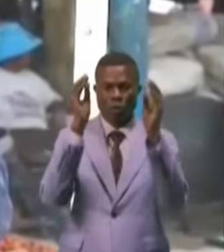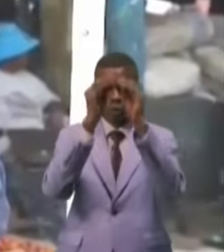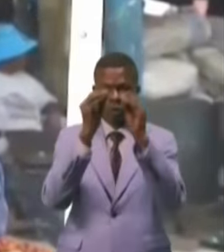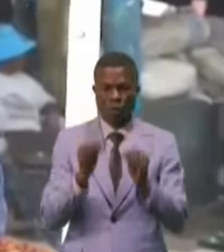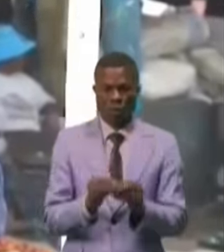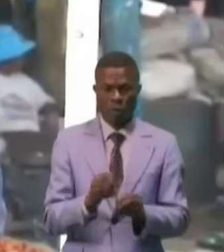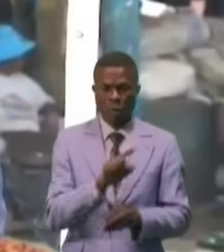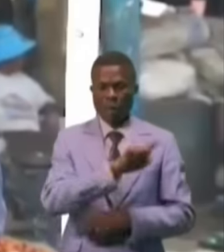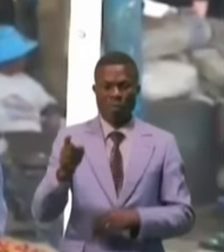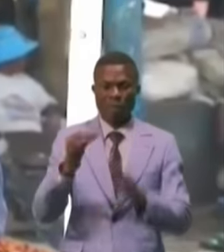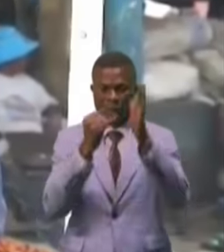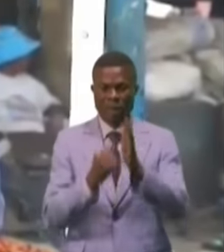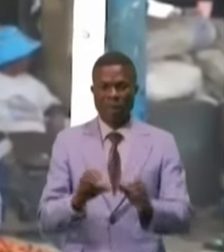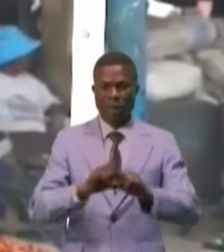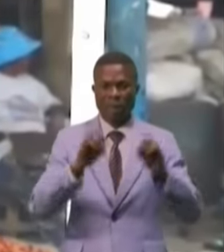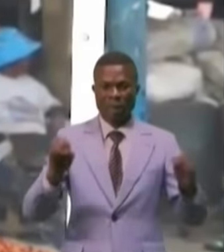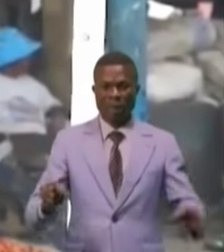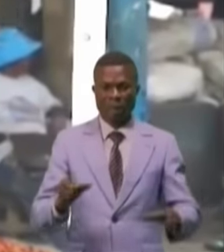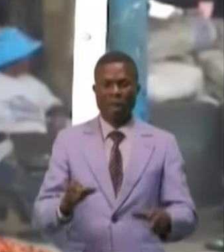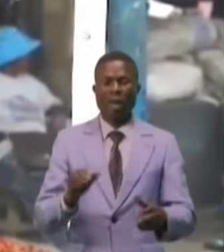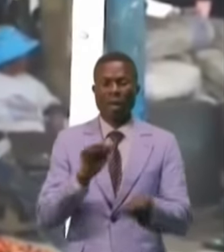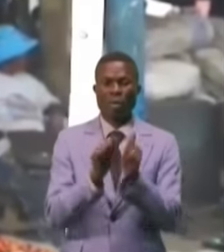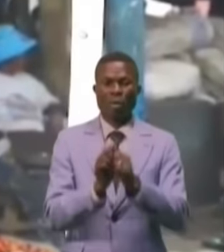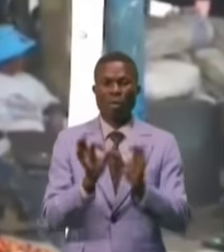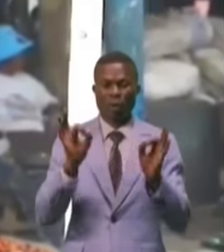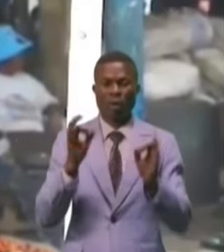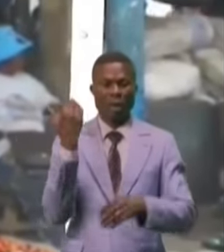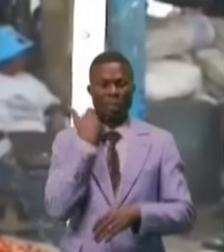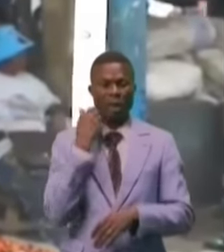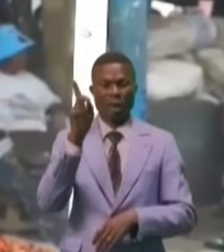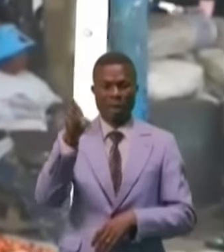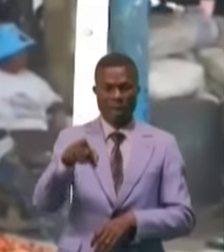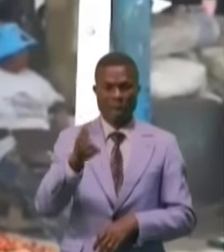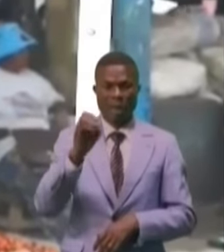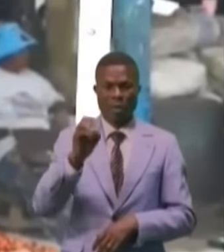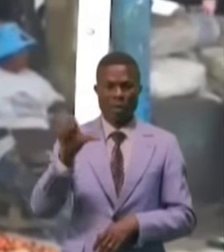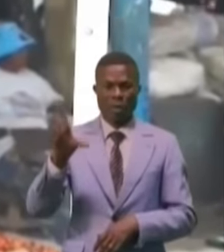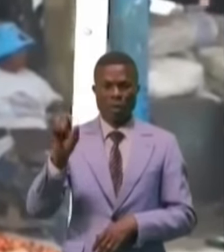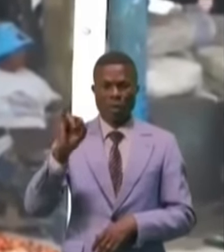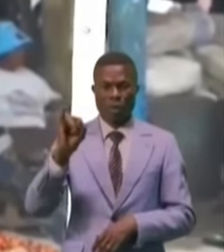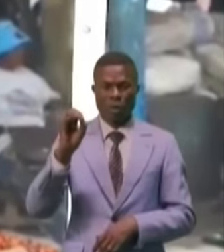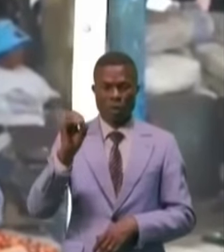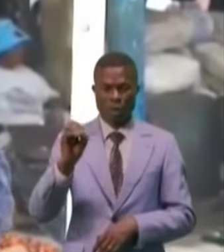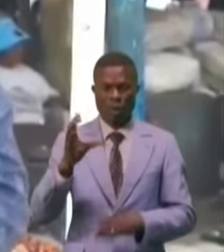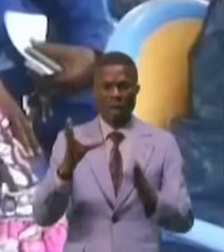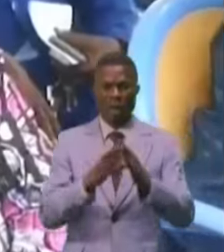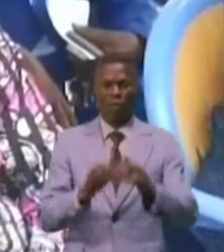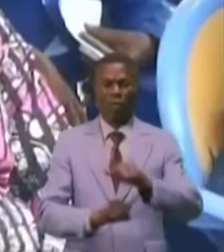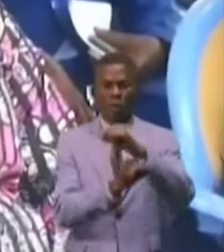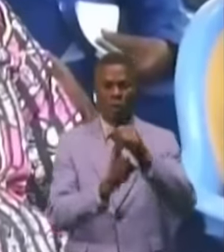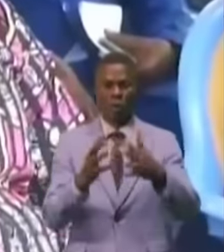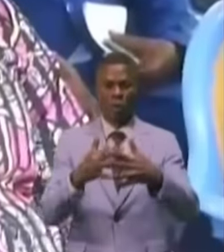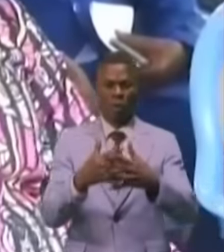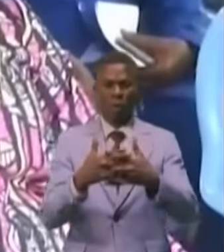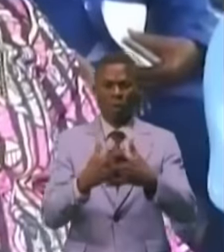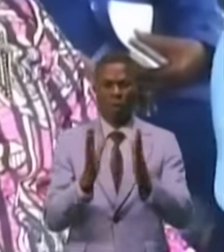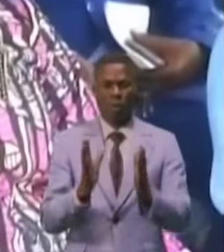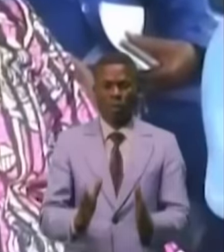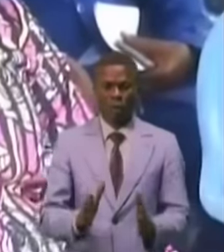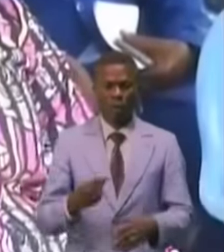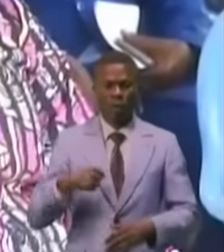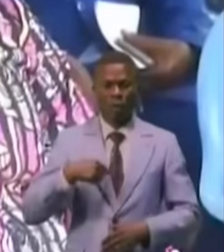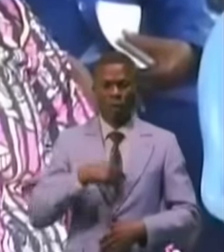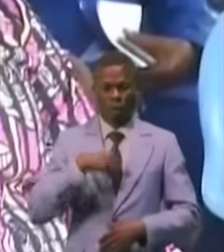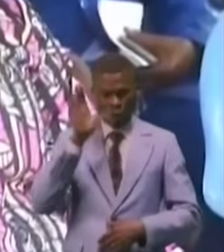de 1650 nouveaux cas de poliomyélite. Avec les concours de nos partenaires, nous devons